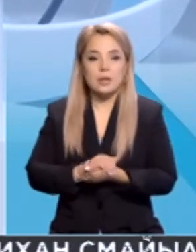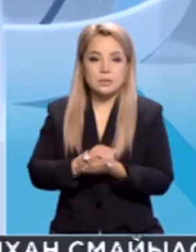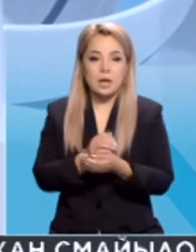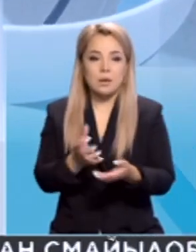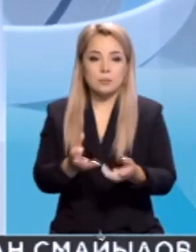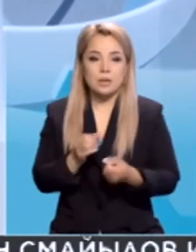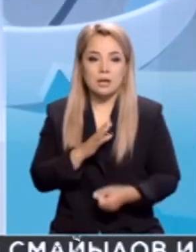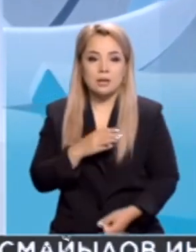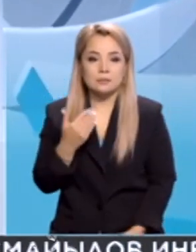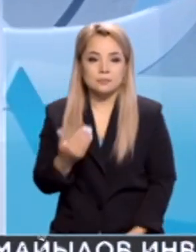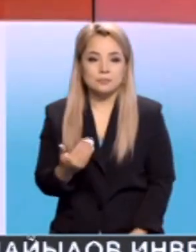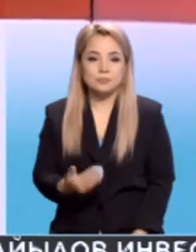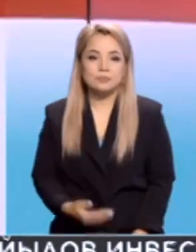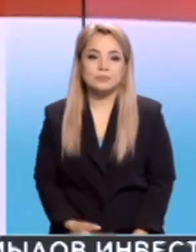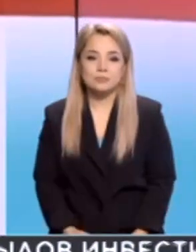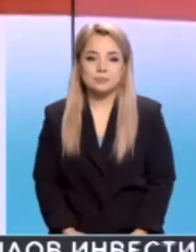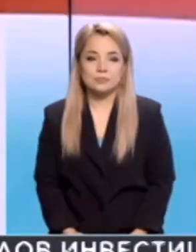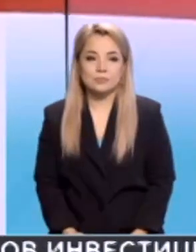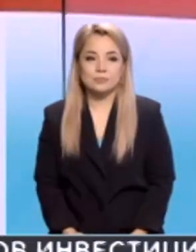қабылдаған.